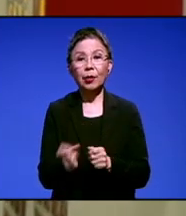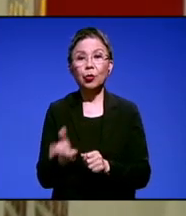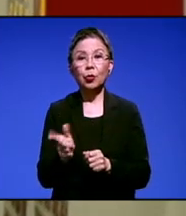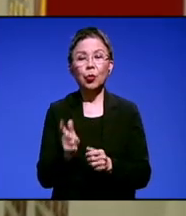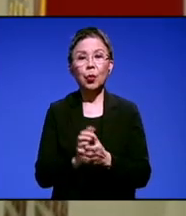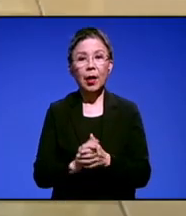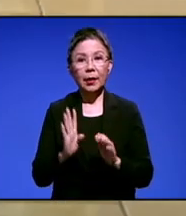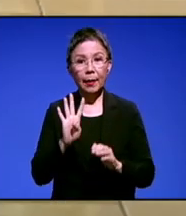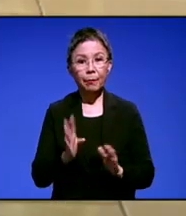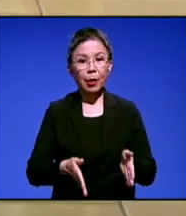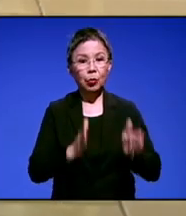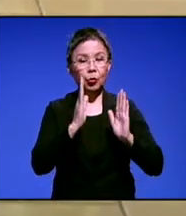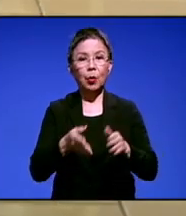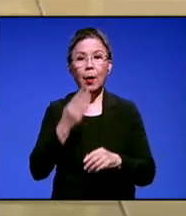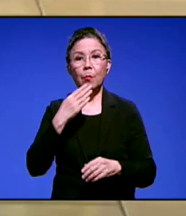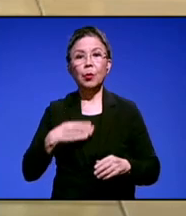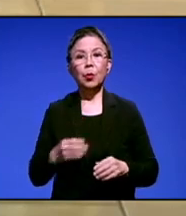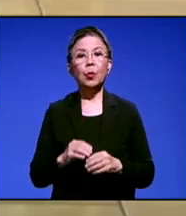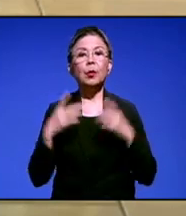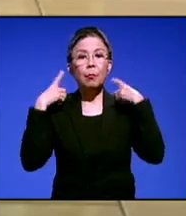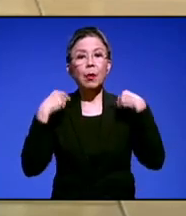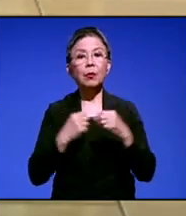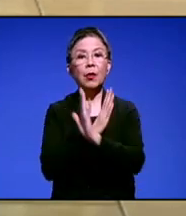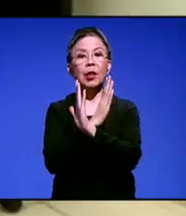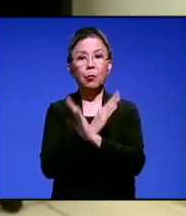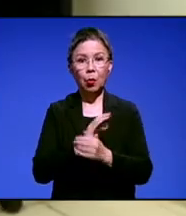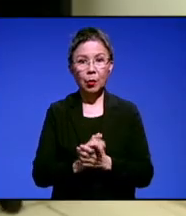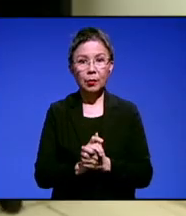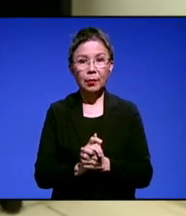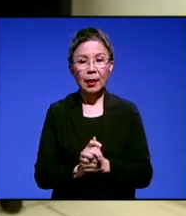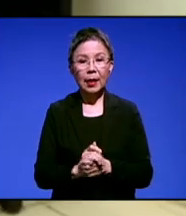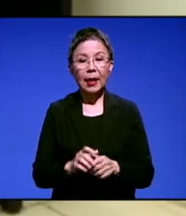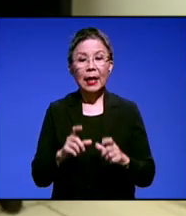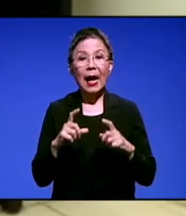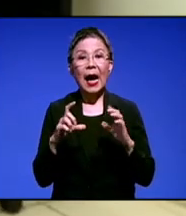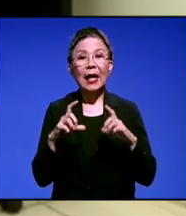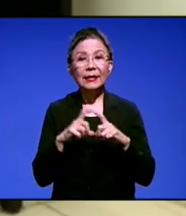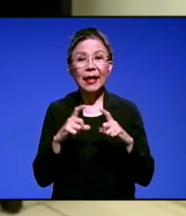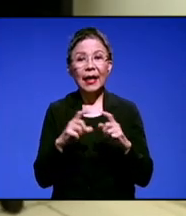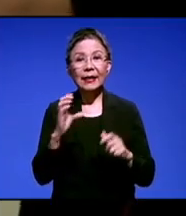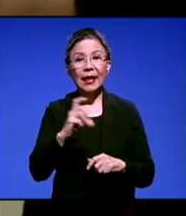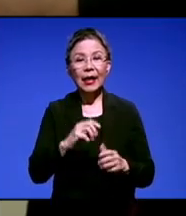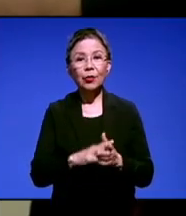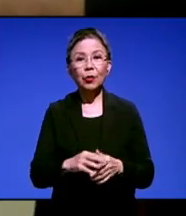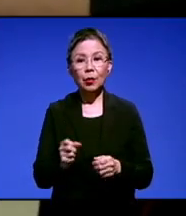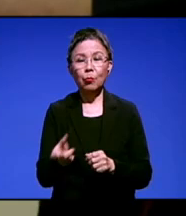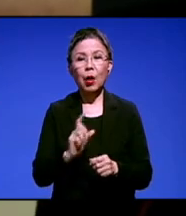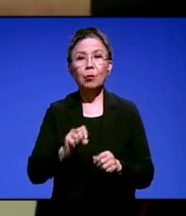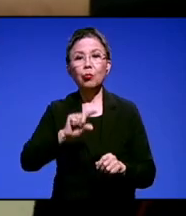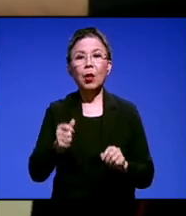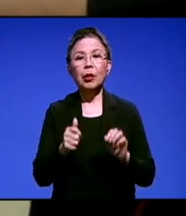unit di 4 rusunawa milik Pemprov Jawa Timur. Skema menggratiskan ini dilakukan hingga tagihan bulan